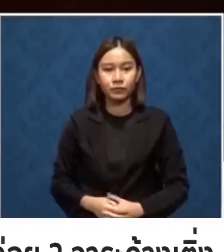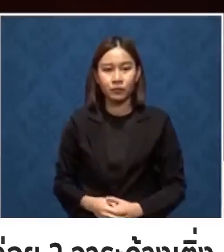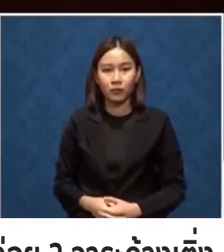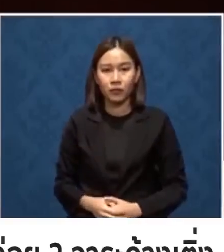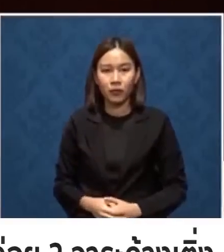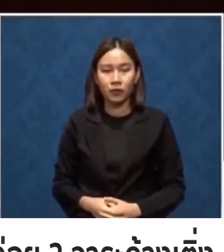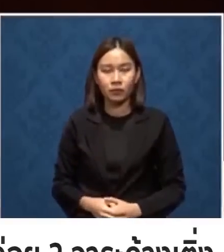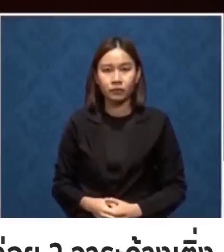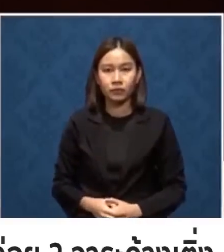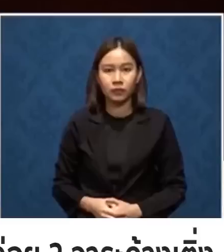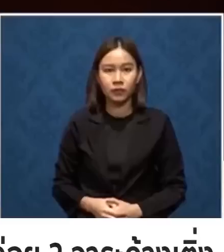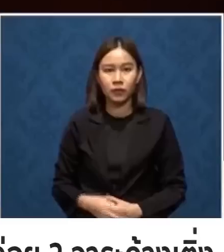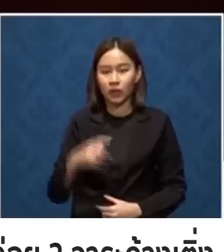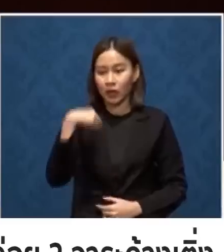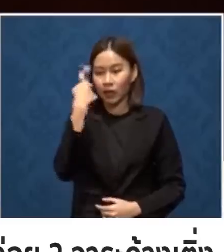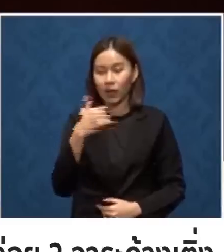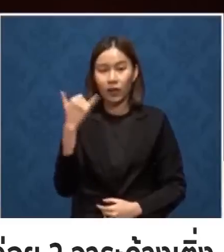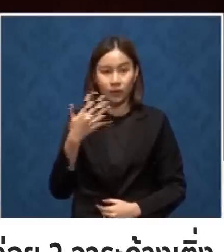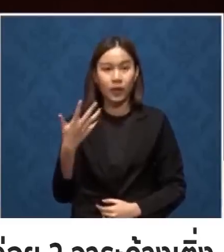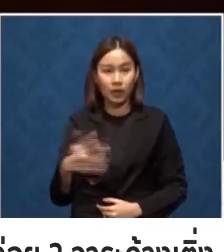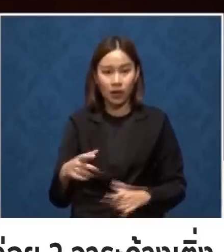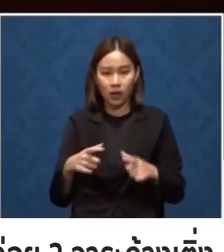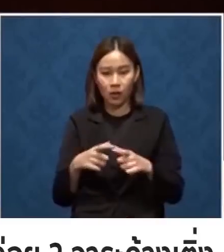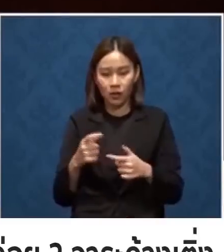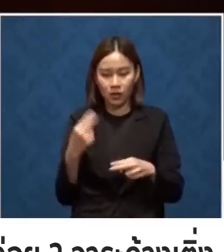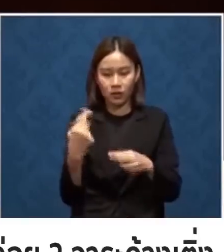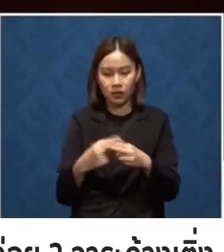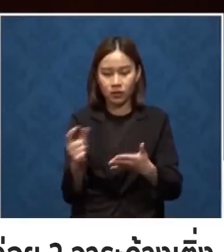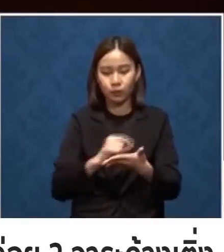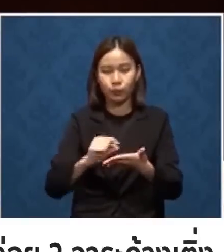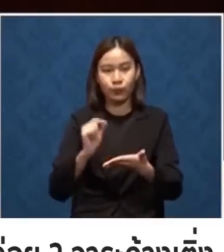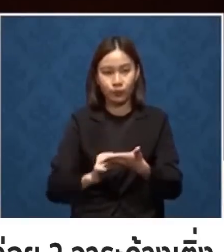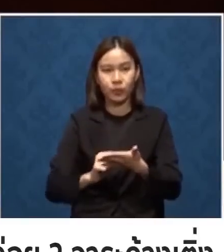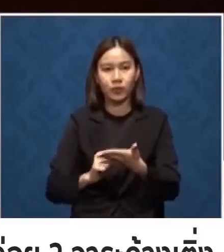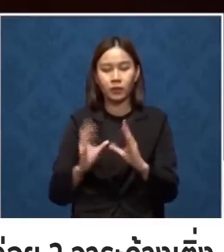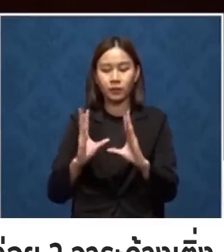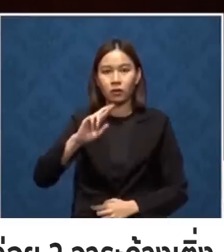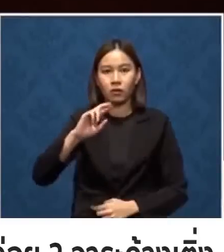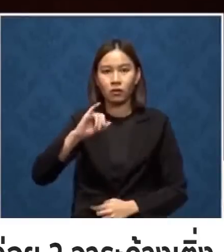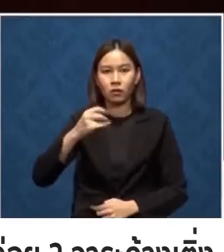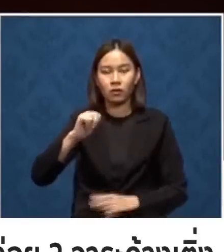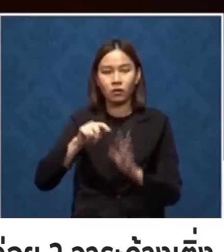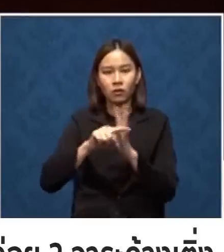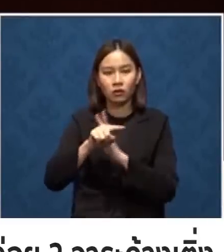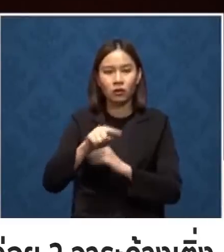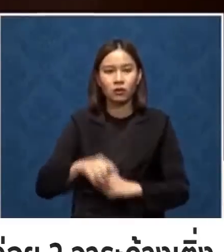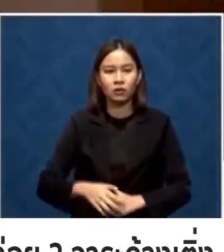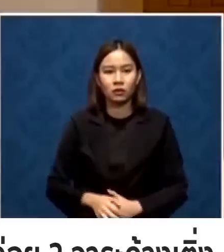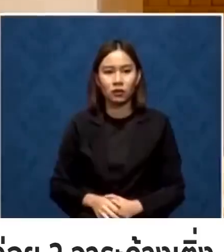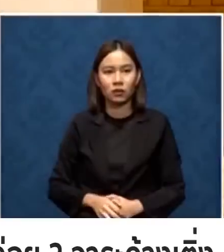ะฮะแต่ว่าอาจารย์วันนอยังไม่ได้เปิดประชุมสภาแล้วก็ปรากฏว่าคุณรังสิมันต์โร